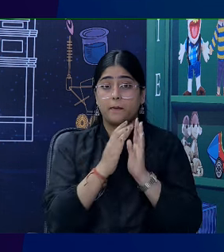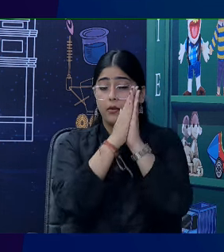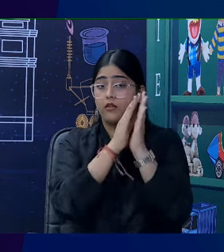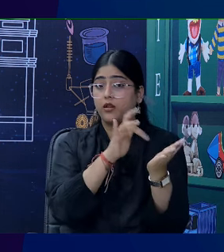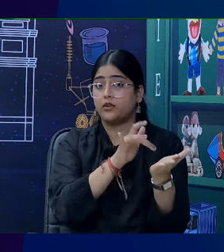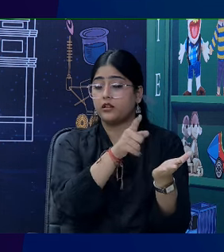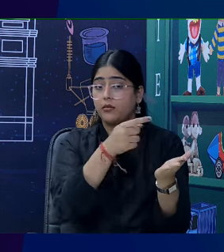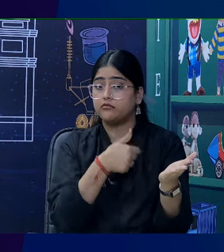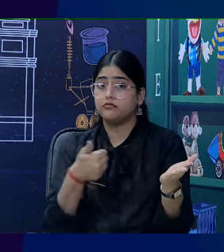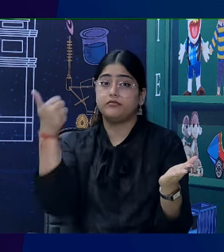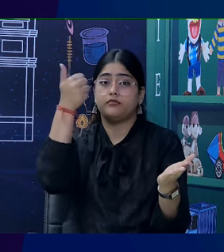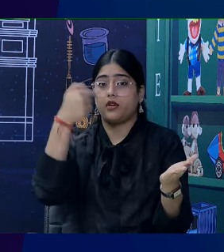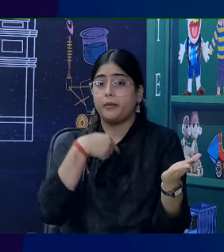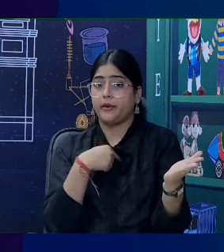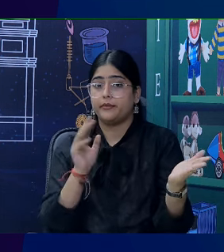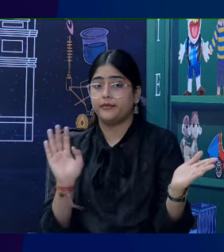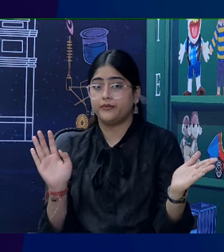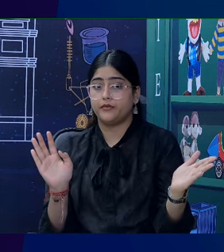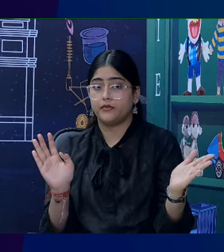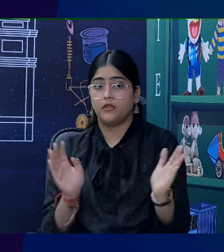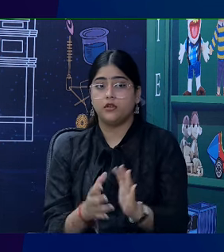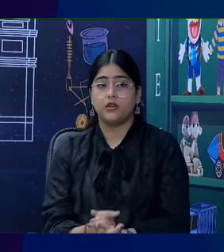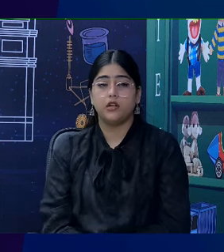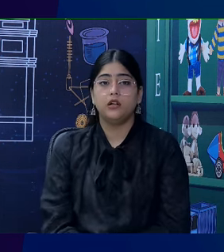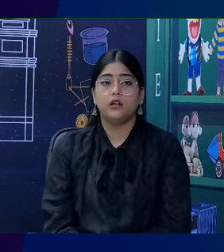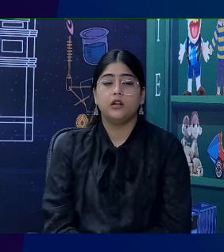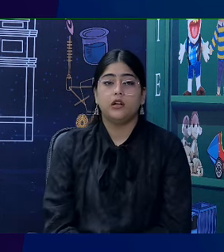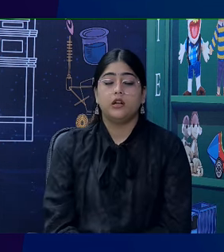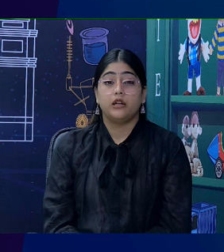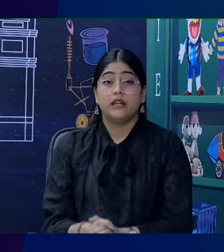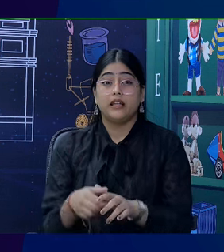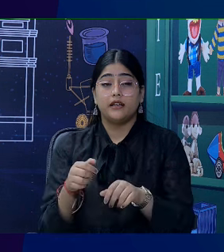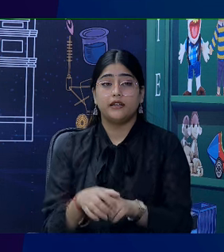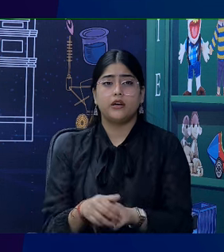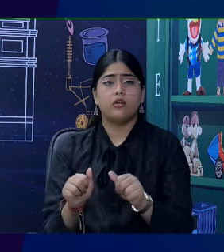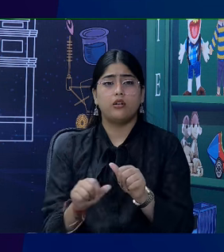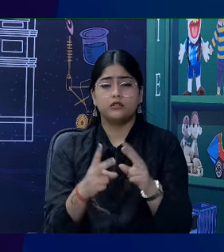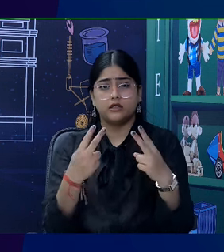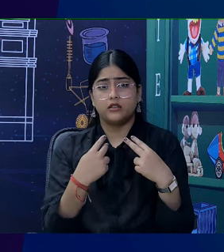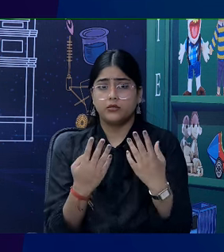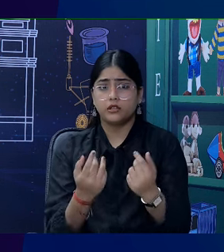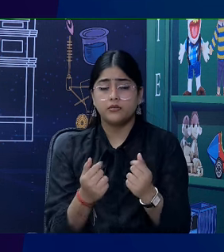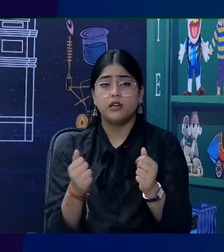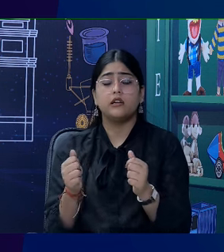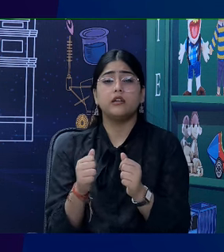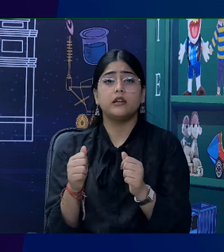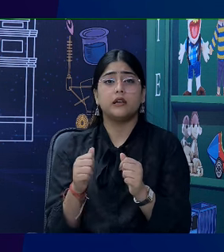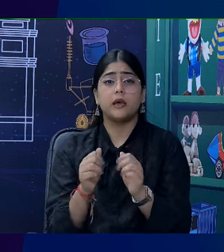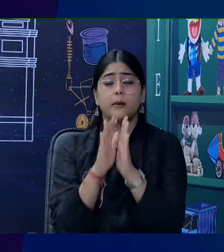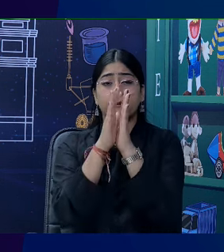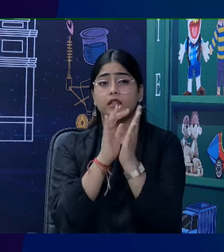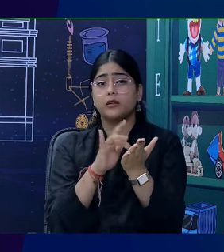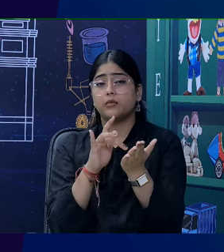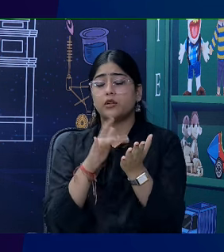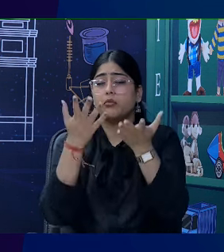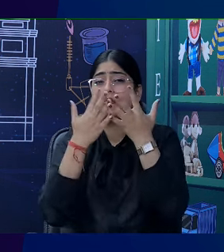प्रतिनियुक्त यानी डेप्युटी हो जाऊंगा अब सामने जैसे स्क्रीन पर आपको दे रखा है जगन्नाथ का मंदिर पुरी में देखिए कितना